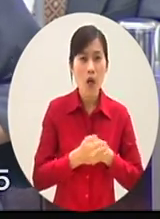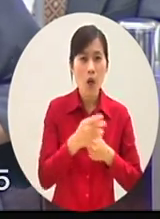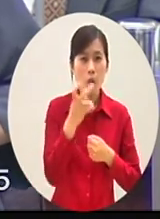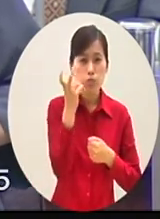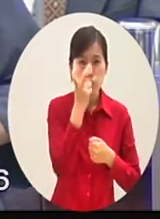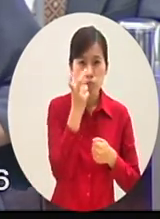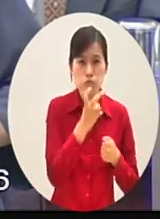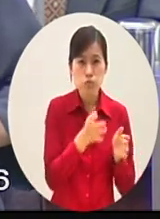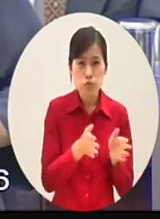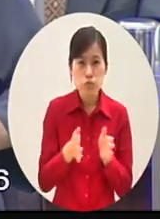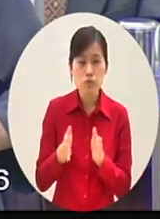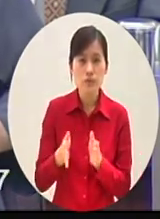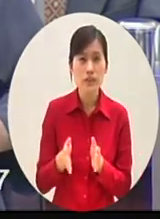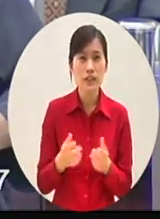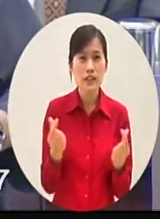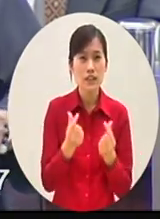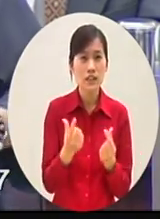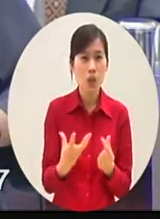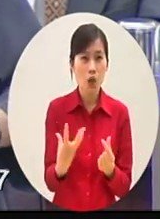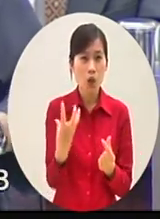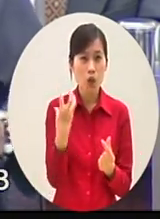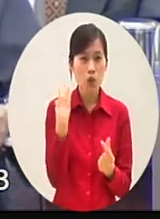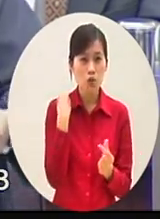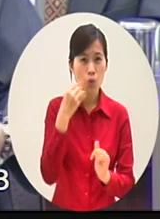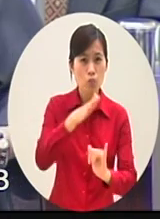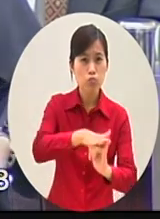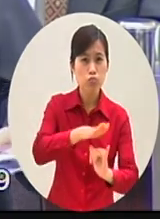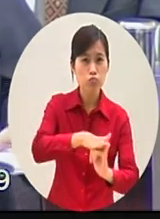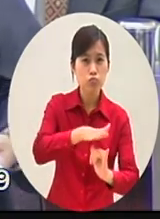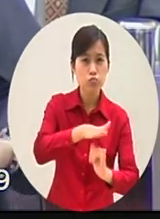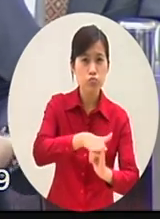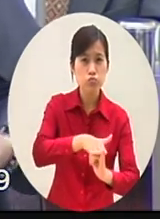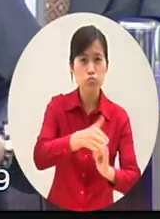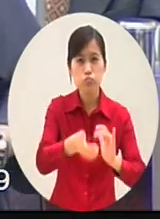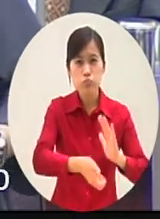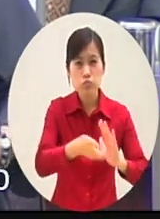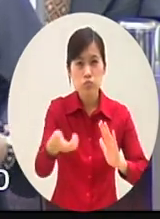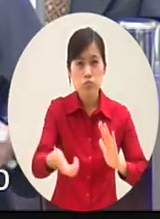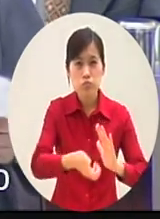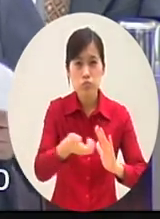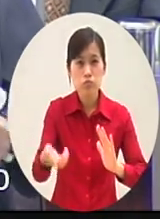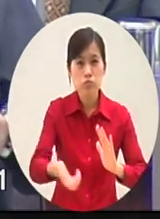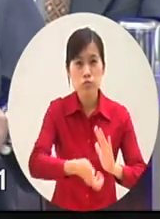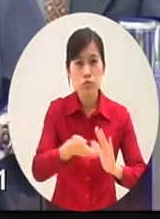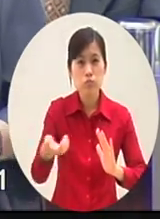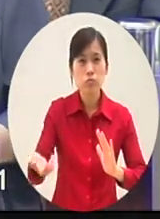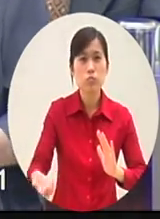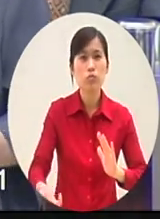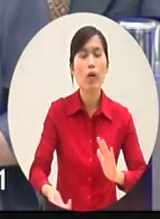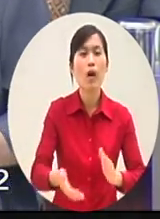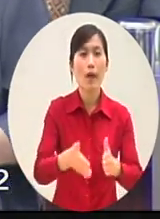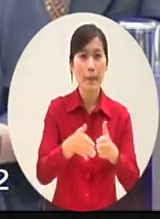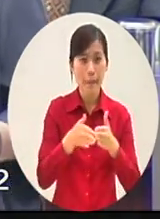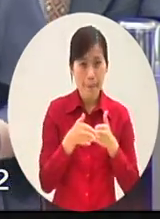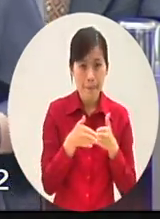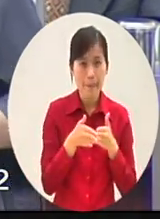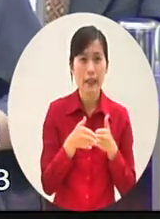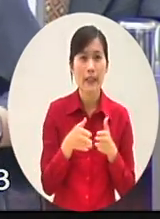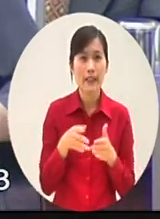木迁移，旧的遐芒啊，啊，这个咱嘛是往这个方向安尼去做，吼、哦。啊，我感觉